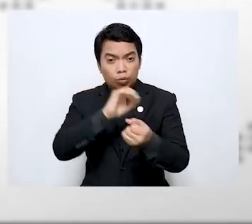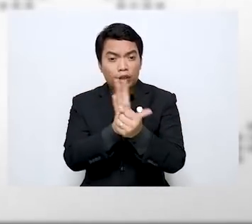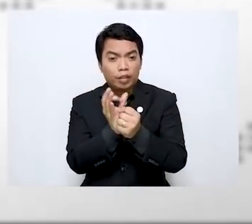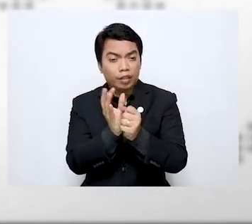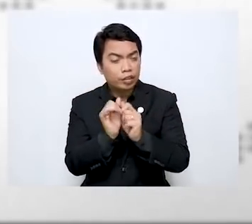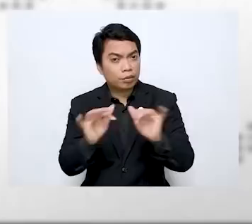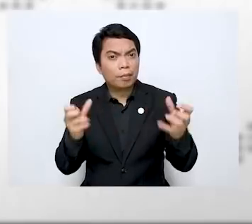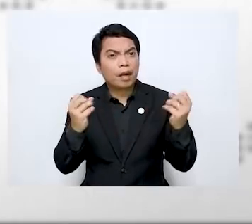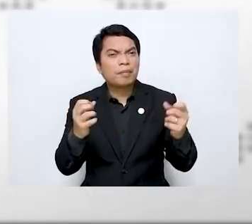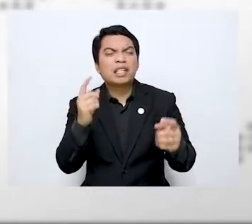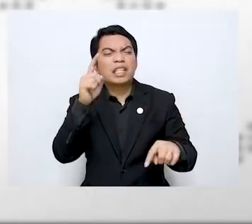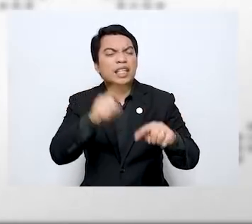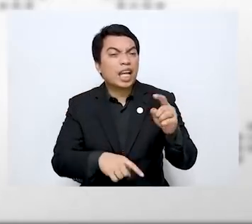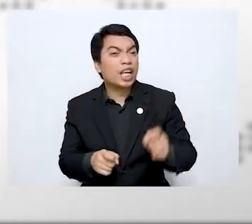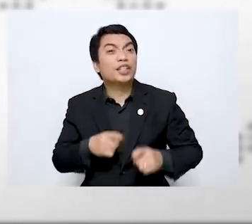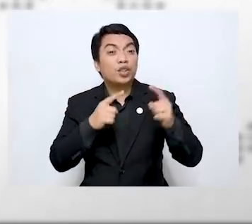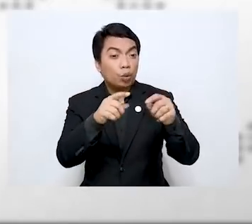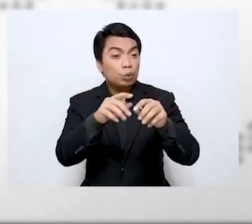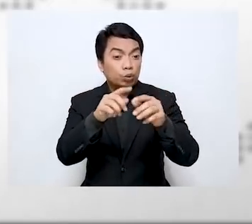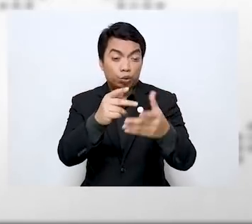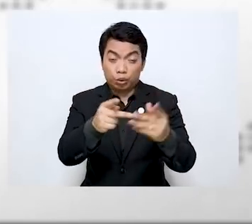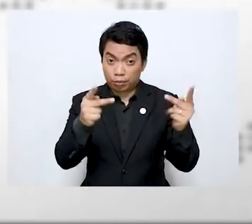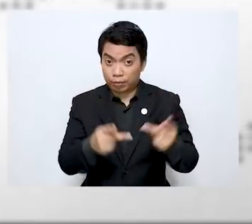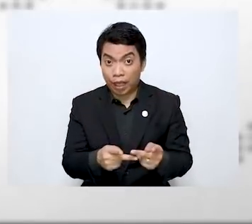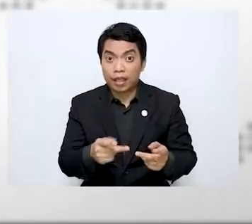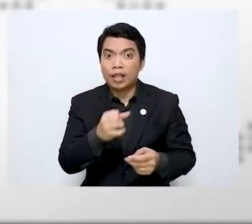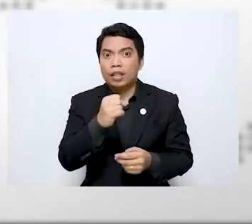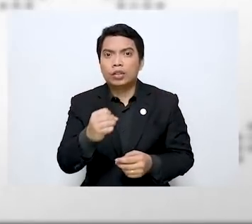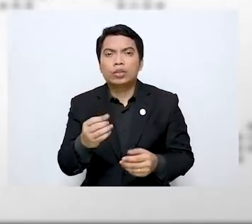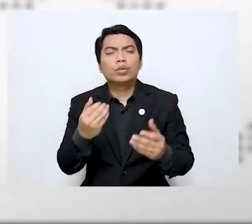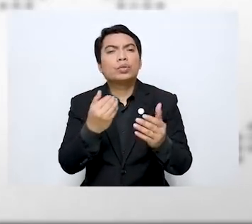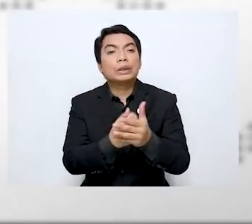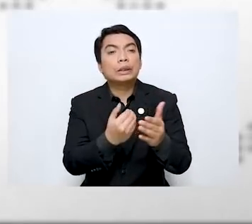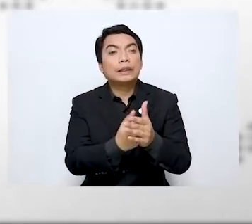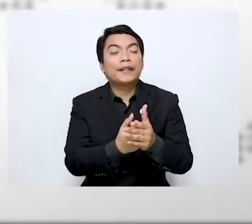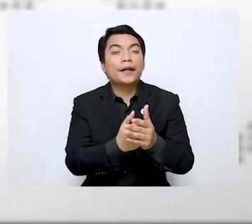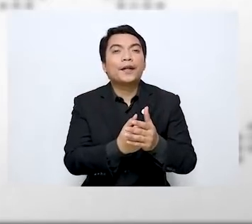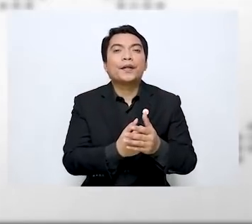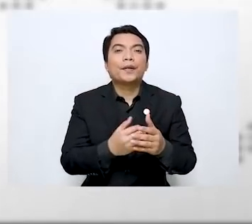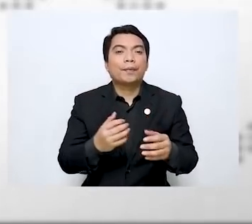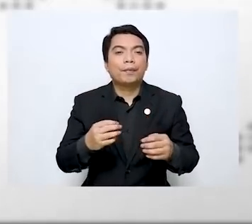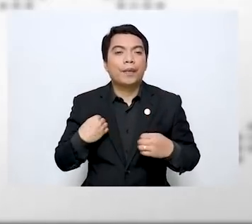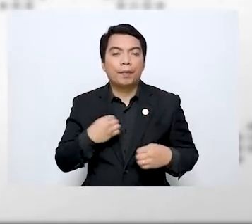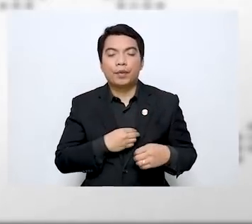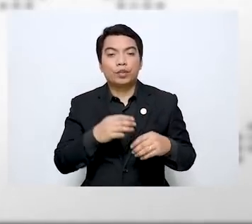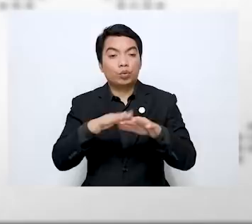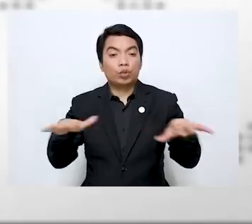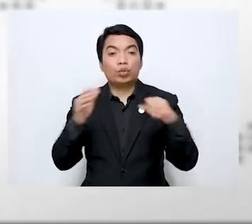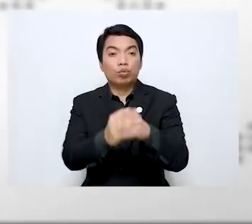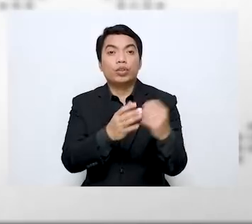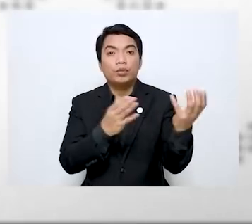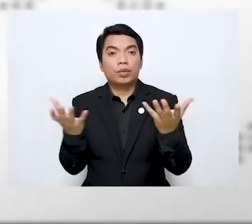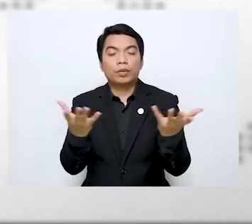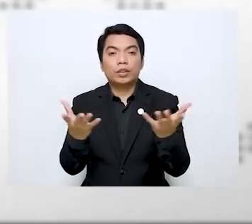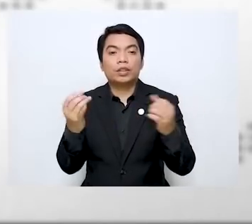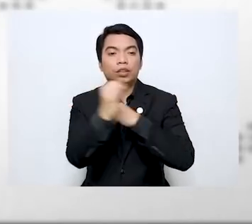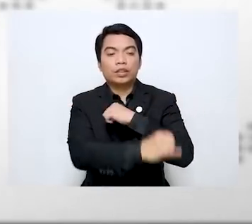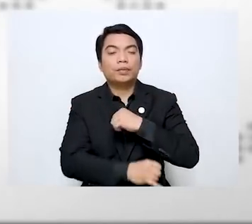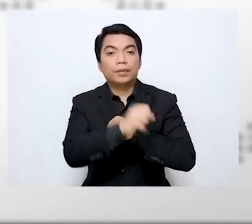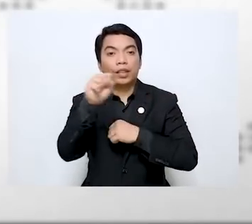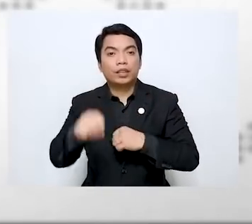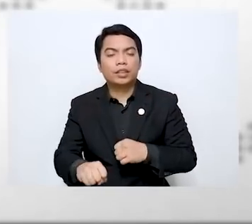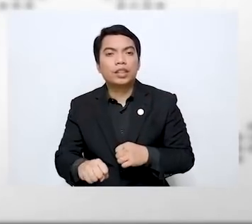ang hindi pa makarating sa lugar na ito. At upang mailapit ito sa mga kabilang sa pagsamba ng kabataan sa distrito ng Isabela